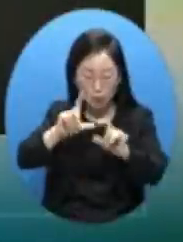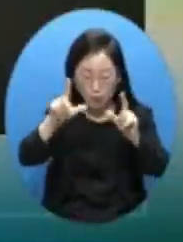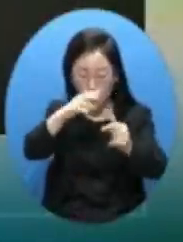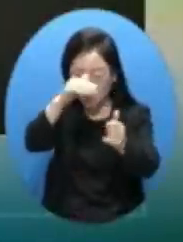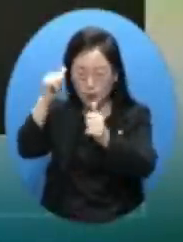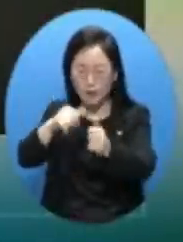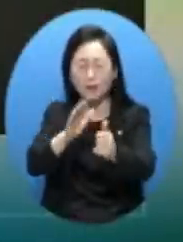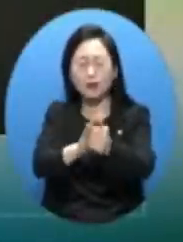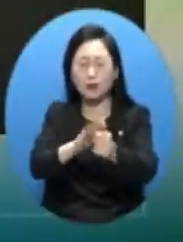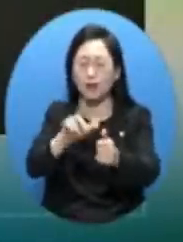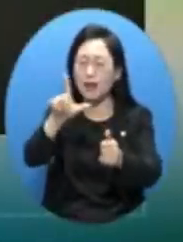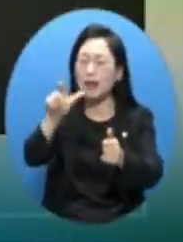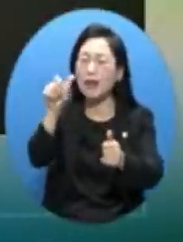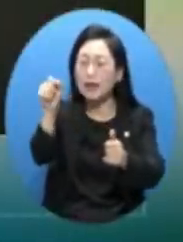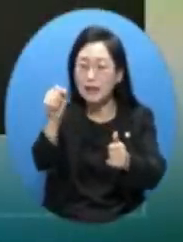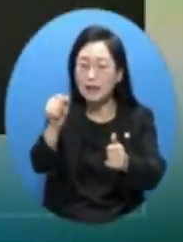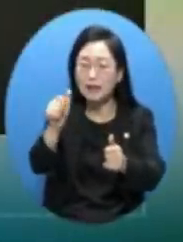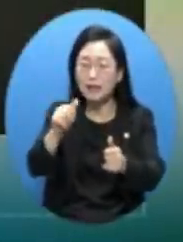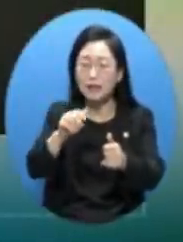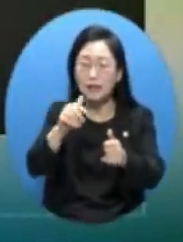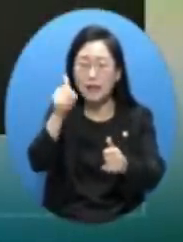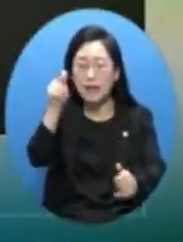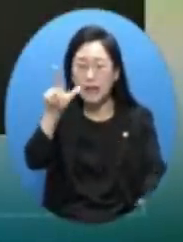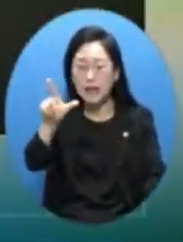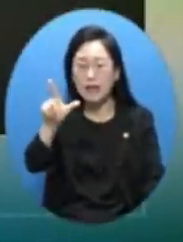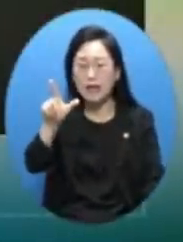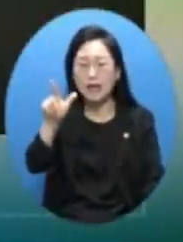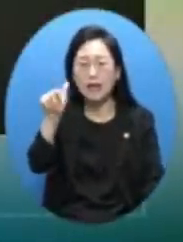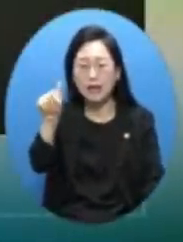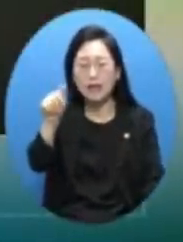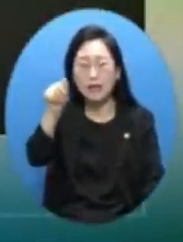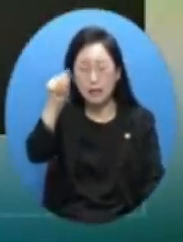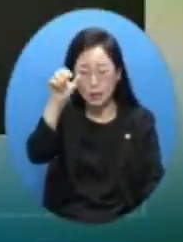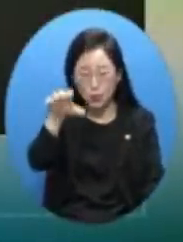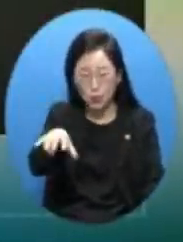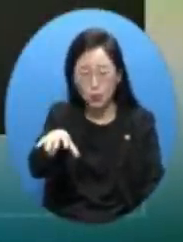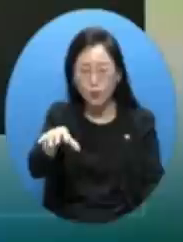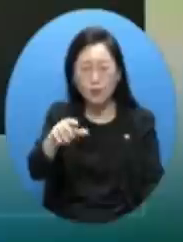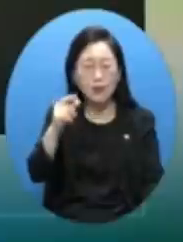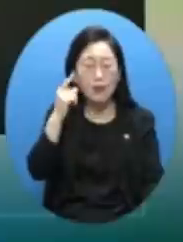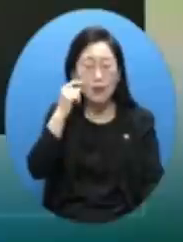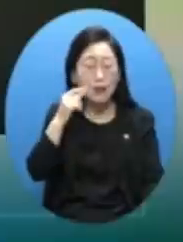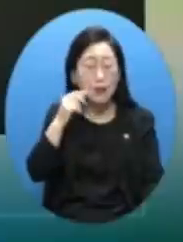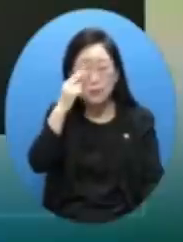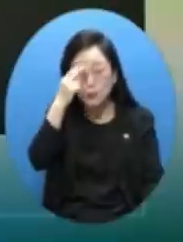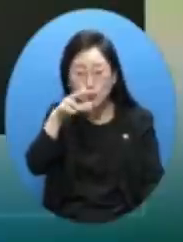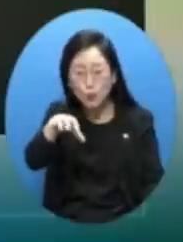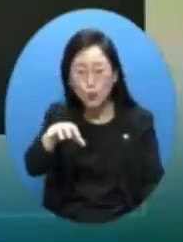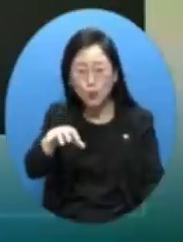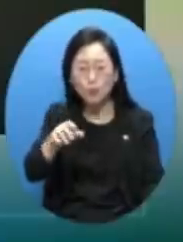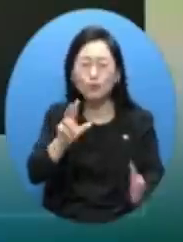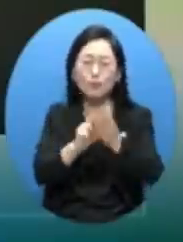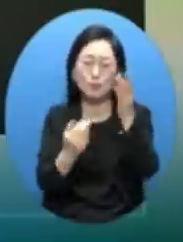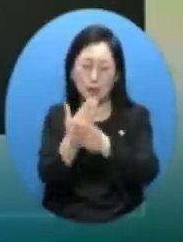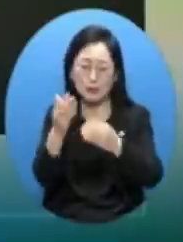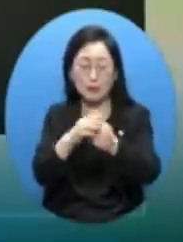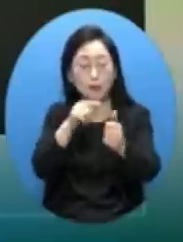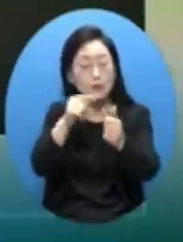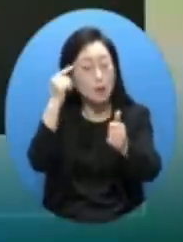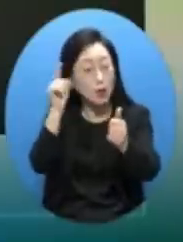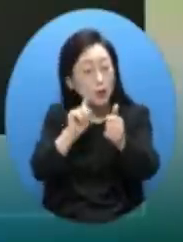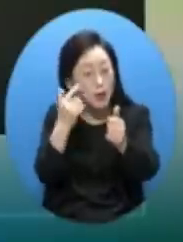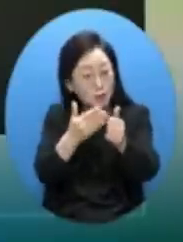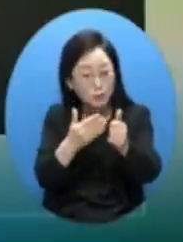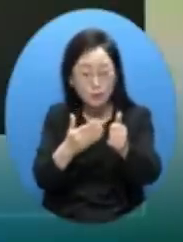야 LA 나성 순복음교회가 문제가 생겼는데 좀 가야 되지 않겠니? 너 생각이 어떠냐고 물으시더라고요. 또